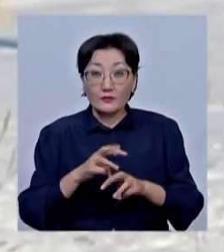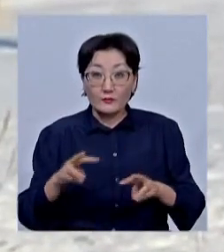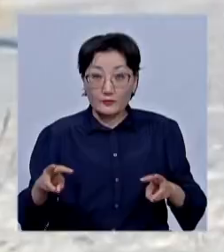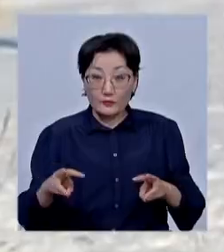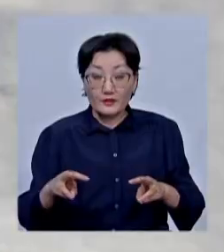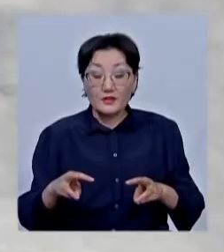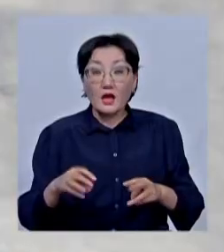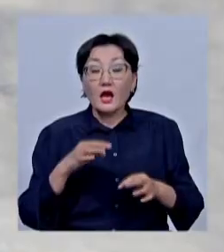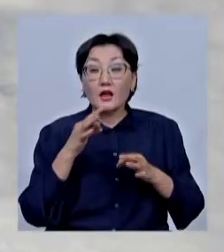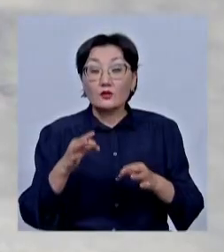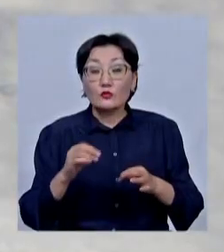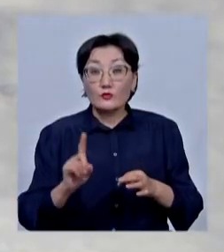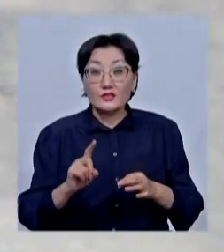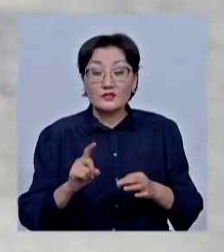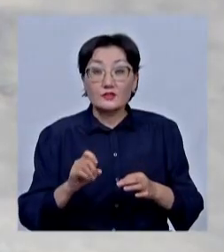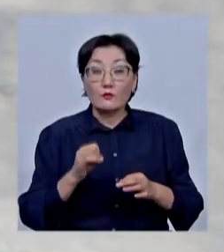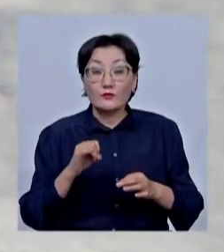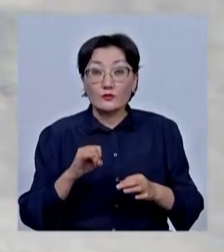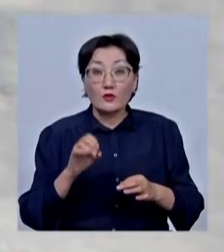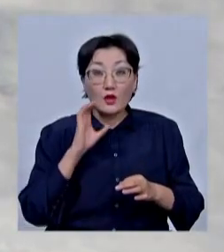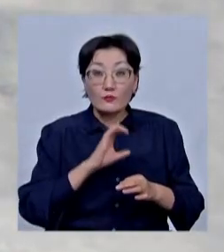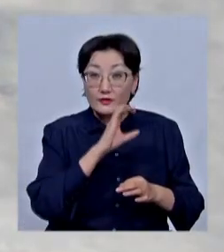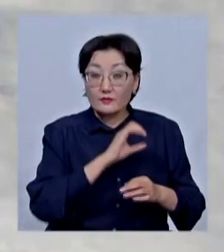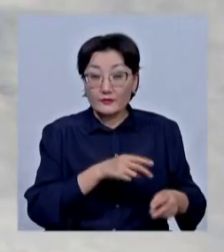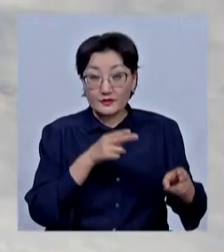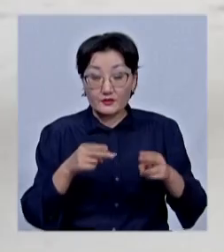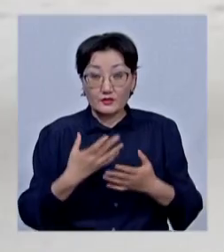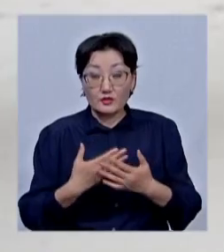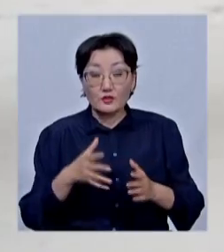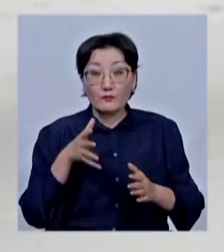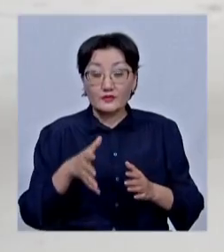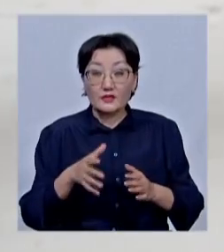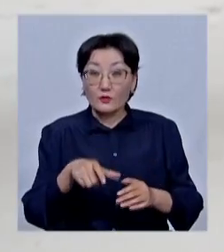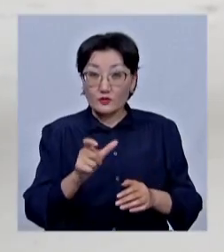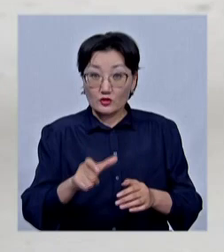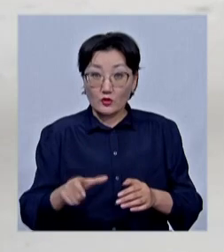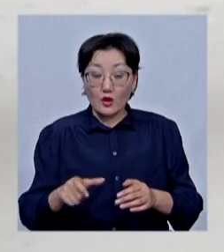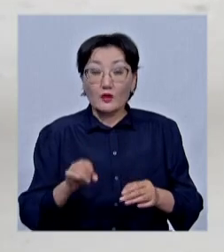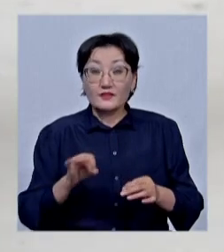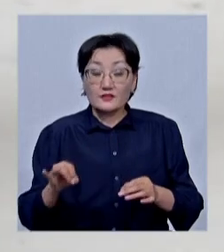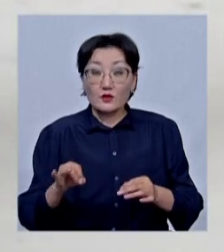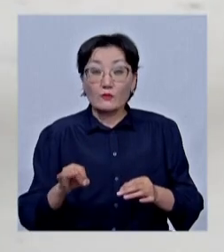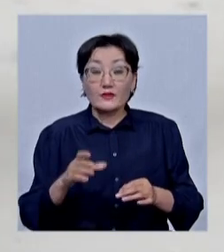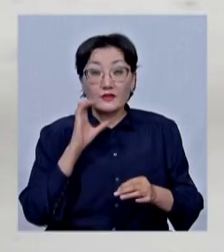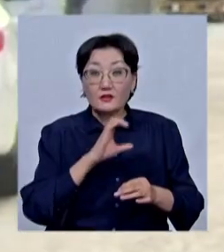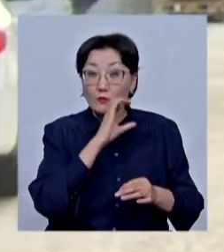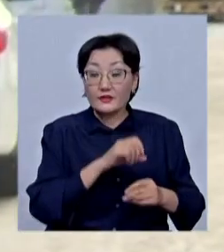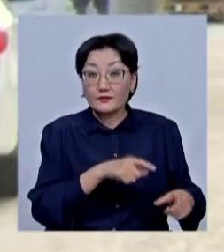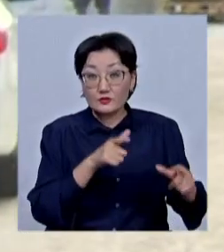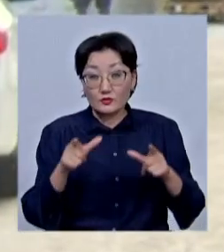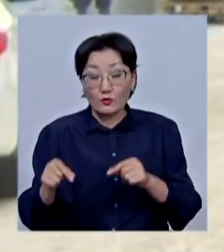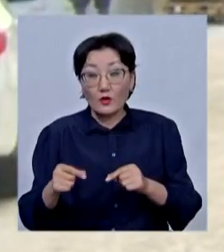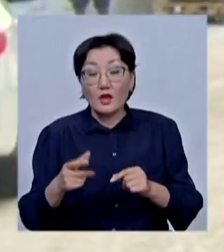Аскару Мамину, она отметила, что с юга на север переселилось порядка 5000 человек. В то же время из севера переехало